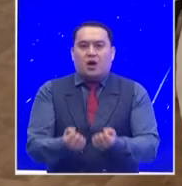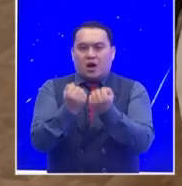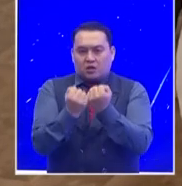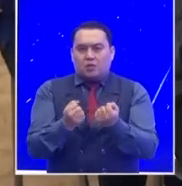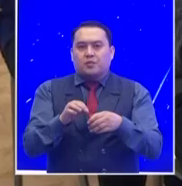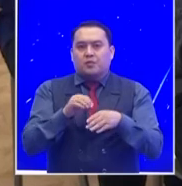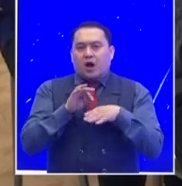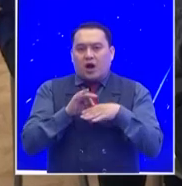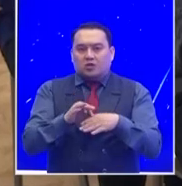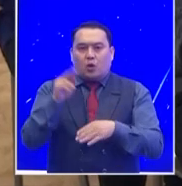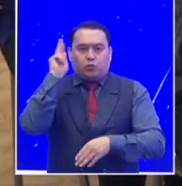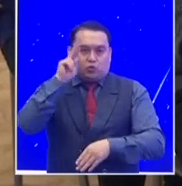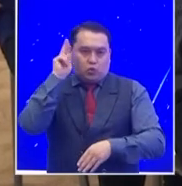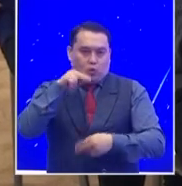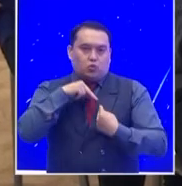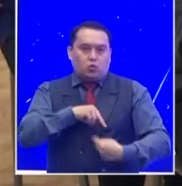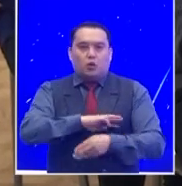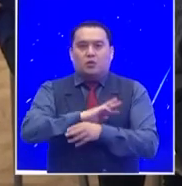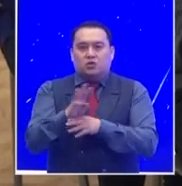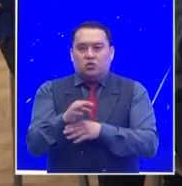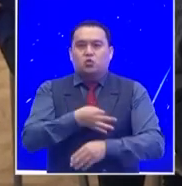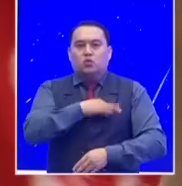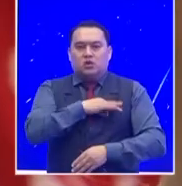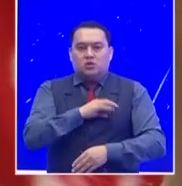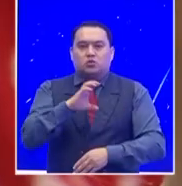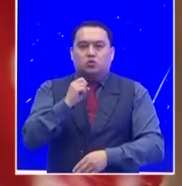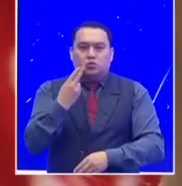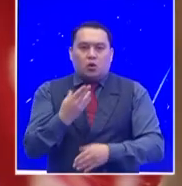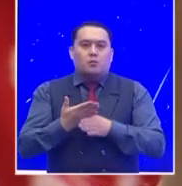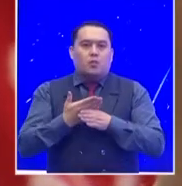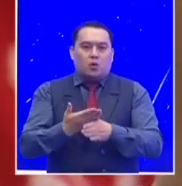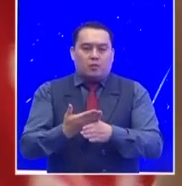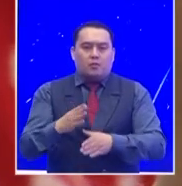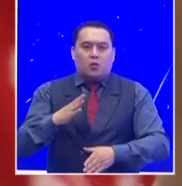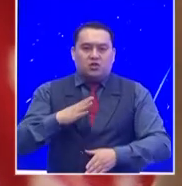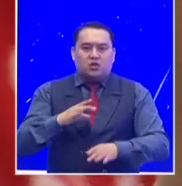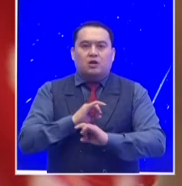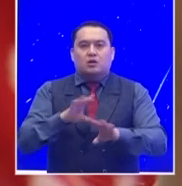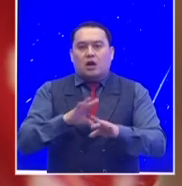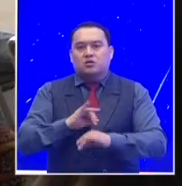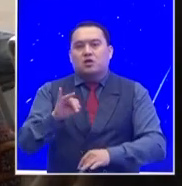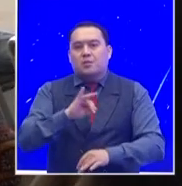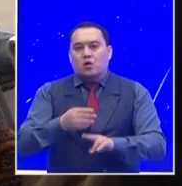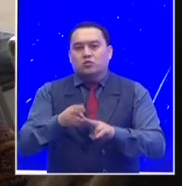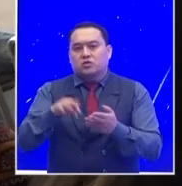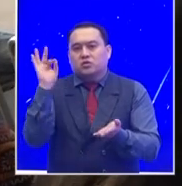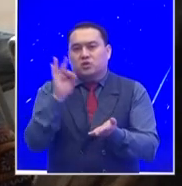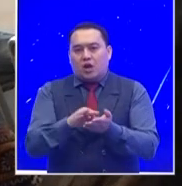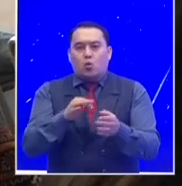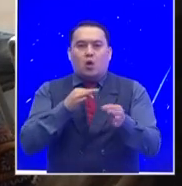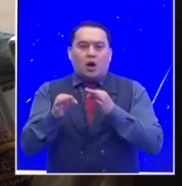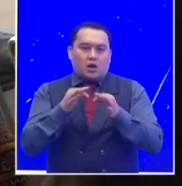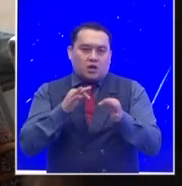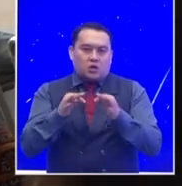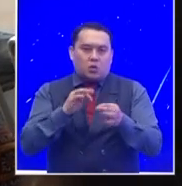поддержки, прохождения профобучения, трудоустройства и оказания юридической и социальной помощи. Именно с этой целью,